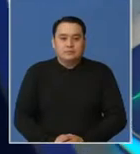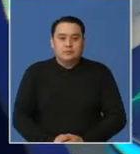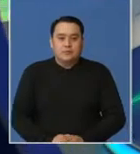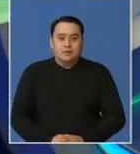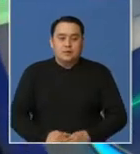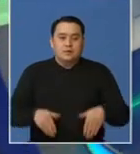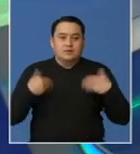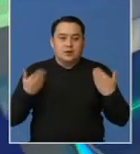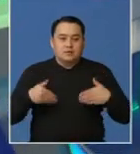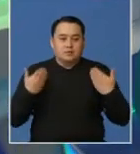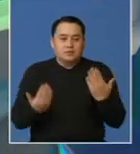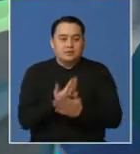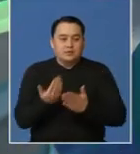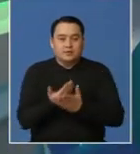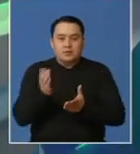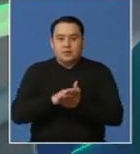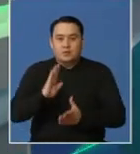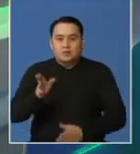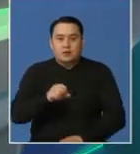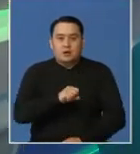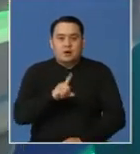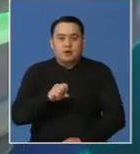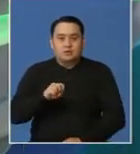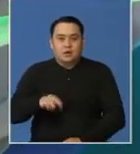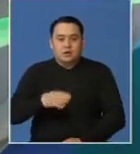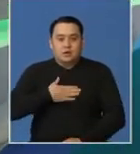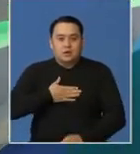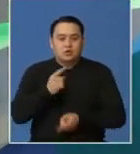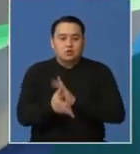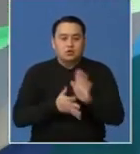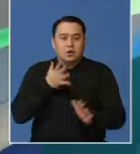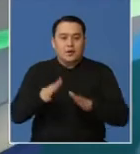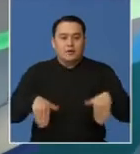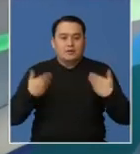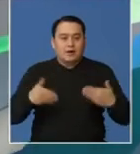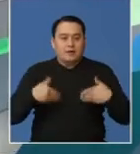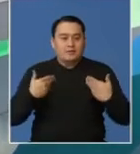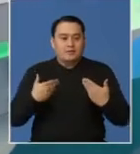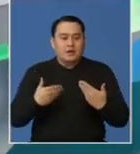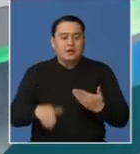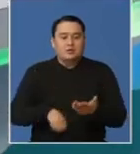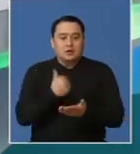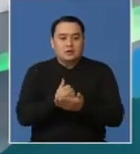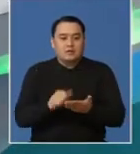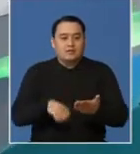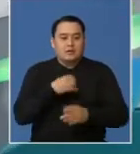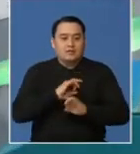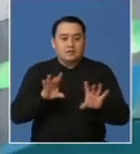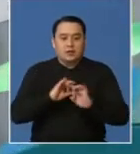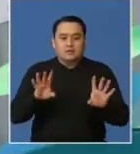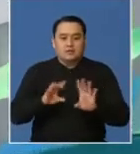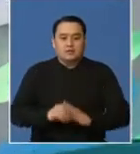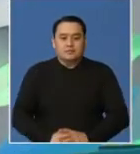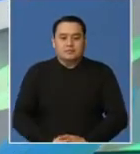Добрый вечер на телеканале ЖТСУ. Время новостей. С вами Азат Жумаханов и сурдоперевод Марата Жумабекова. Смотрите в сегодняшнем